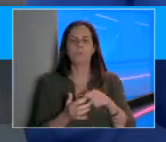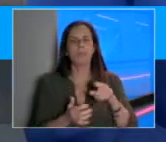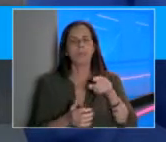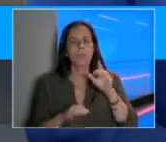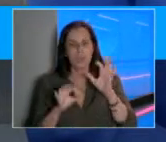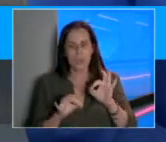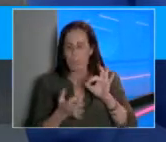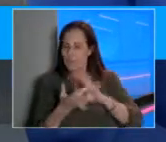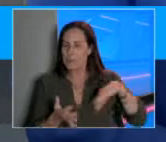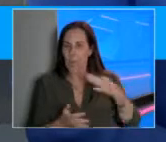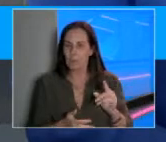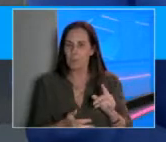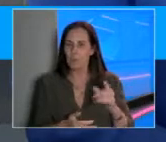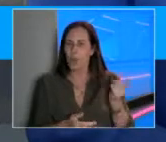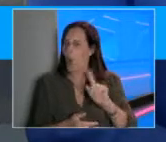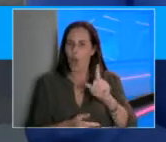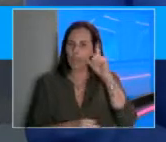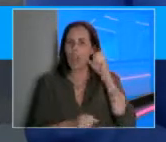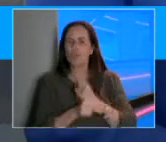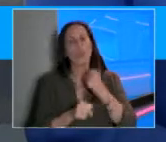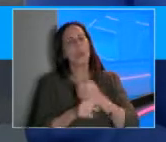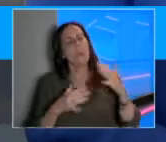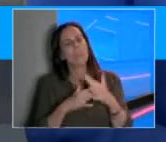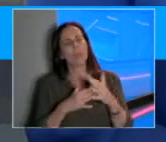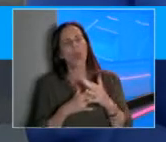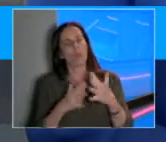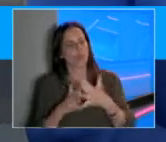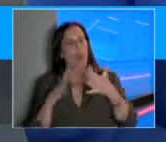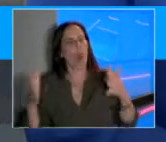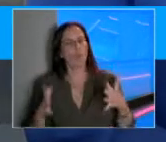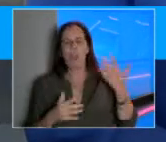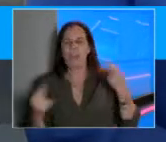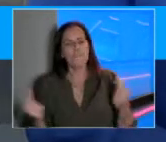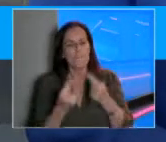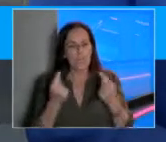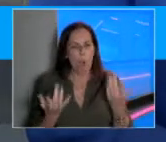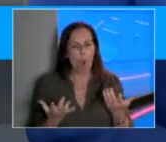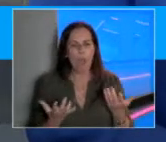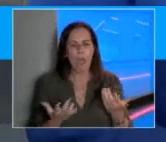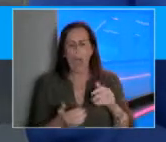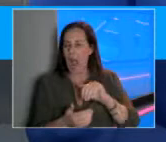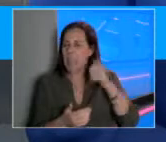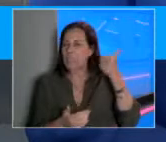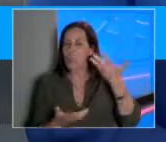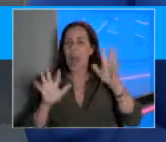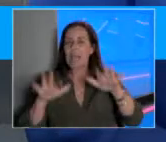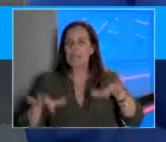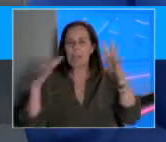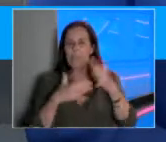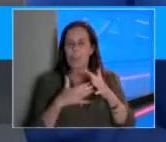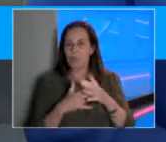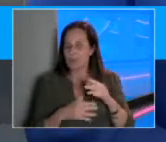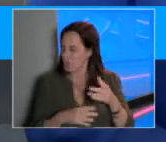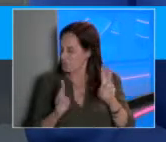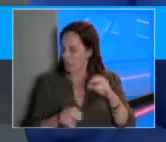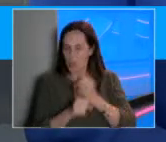כך שבמשרד הבריאות לא התעקשו על לעשות בדיקות נרחבות. היה ויכוח כזה. השיא הגיע אולי ל-10,000 בדיקות, למרות